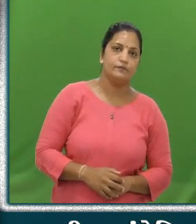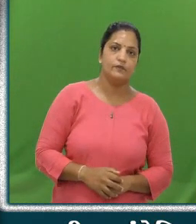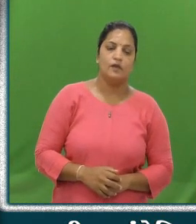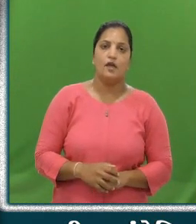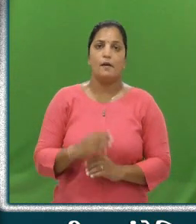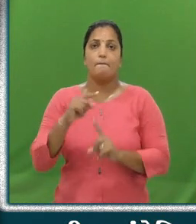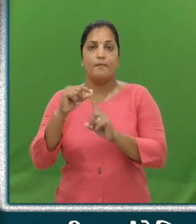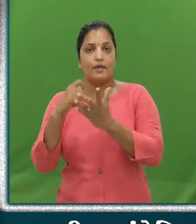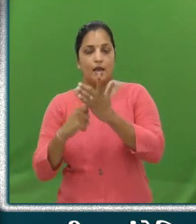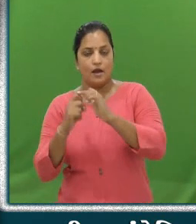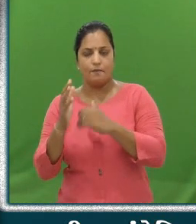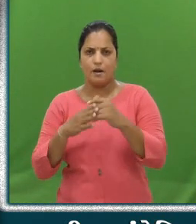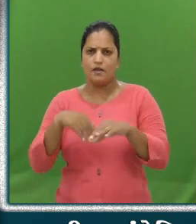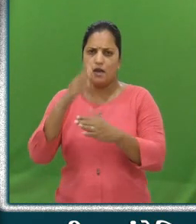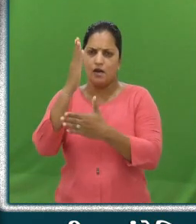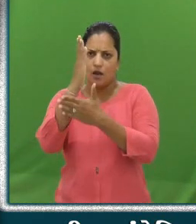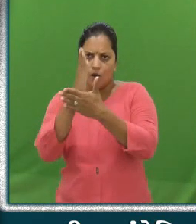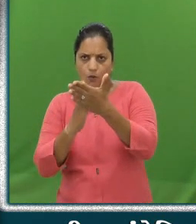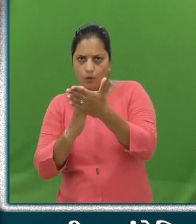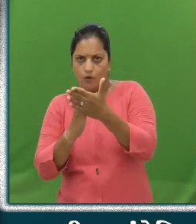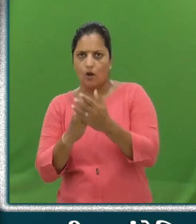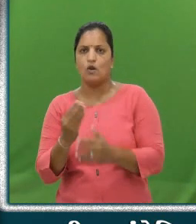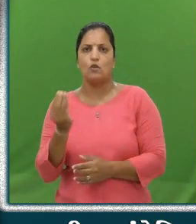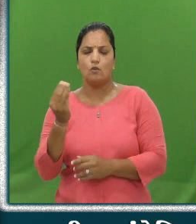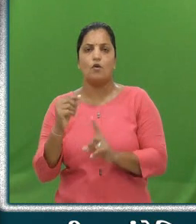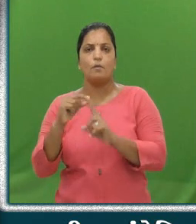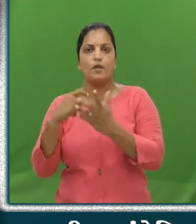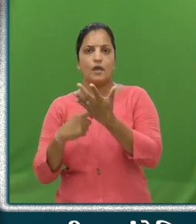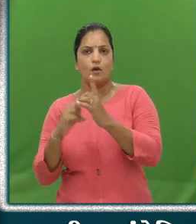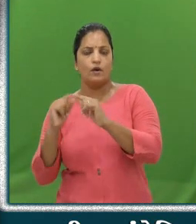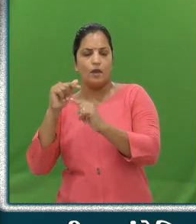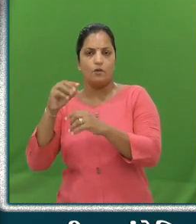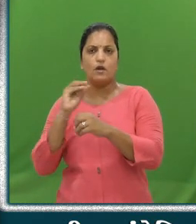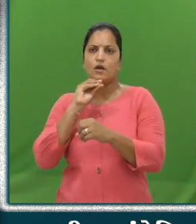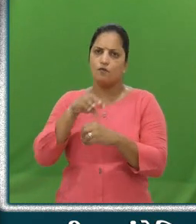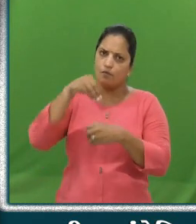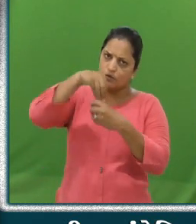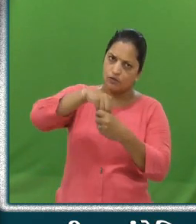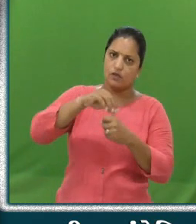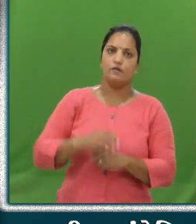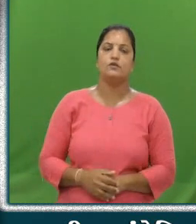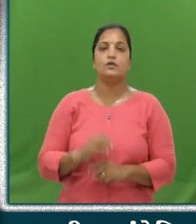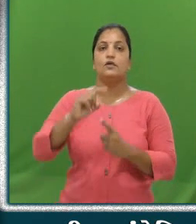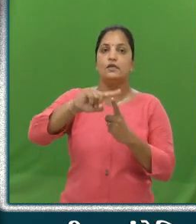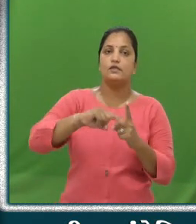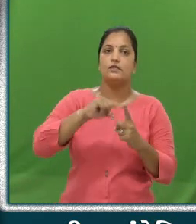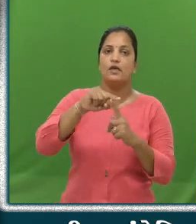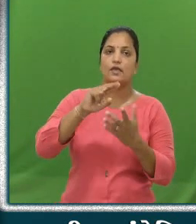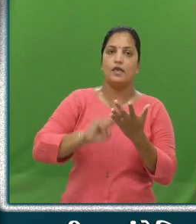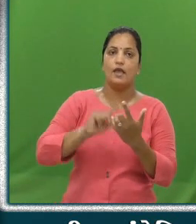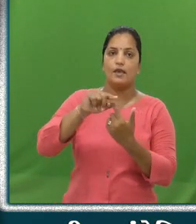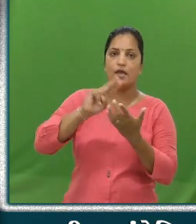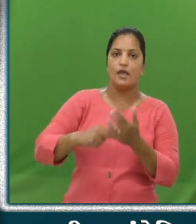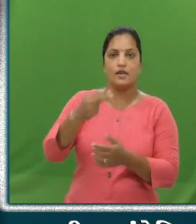કે ટુકડો તે પ્રોટીનના નિર્માણ માટેની સૂચના ધરાવે છે તેને આપણે શું કહીએ છીએ જનીન તરીકે